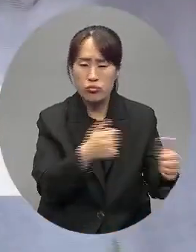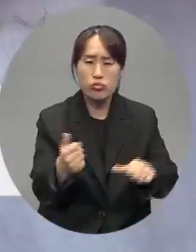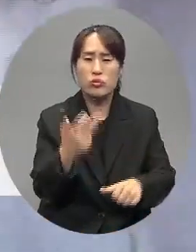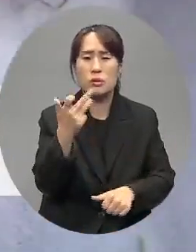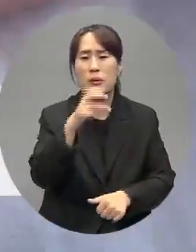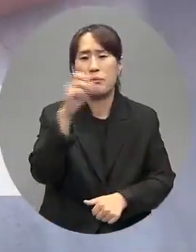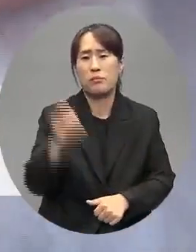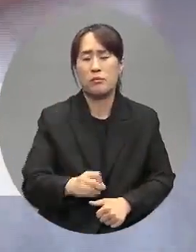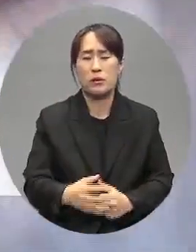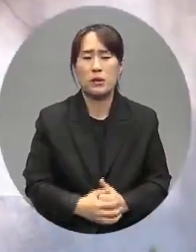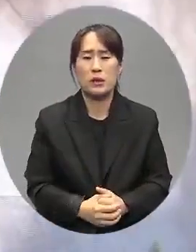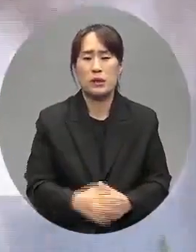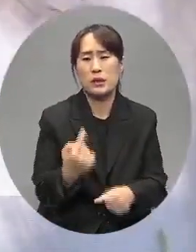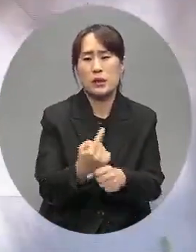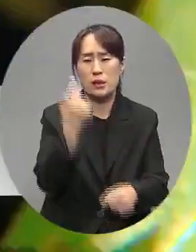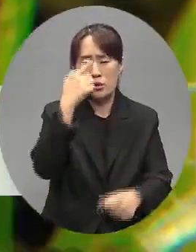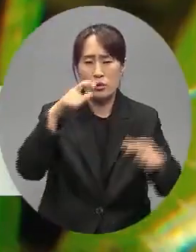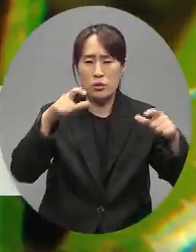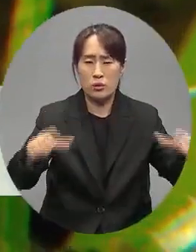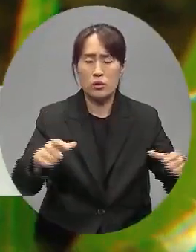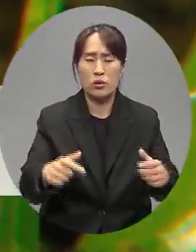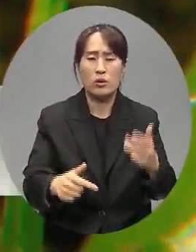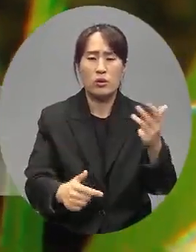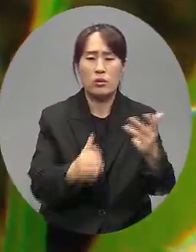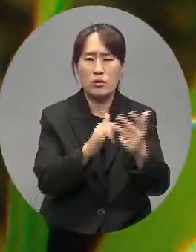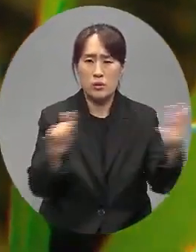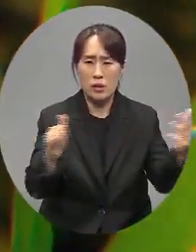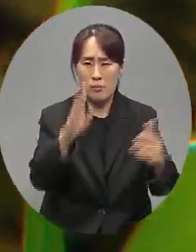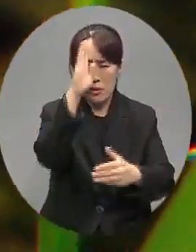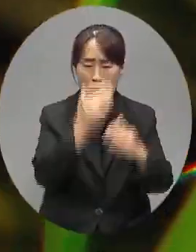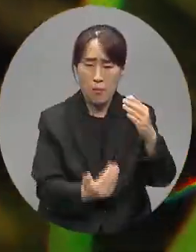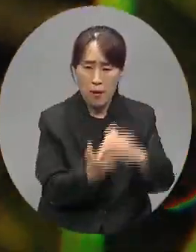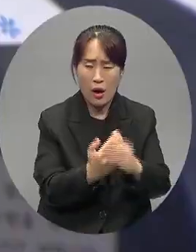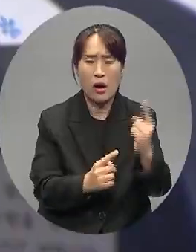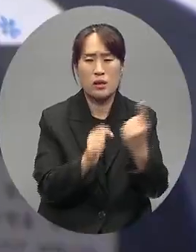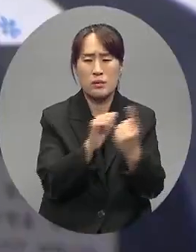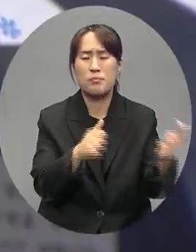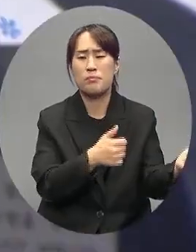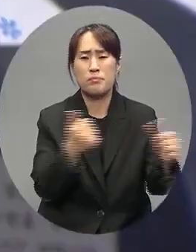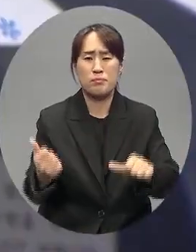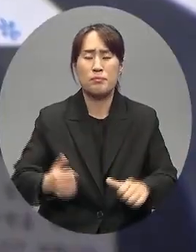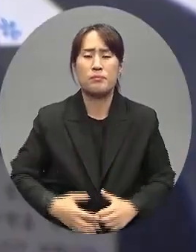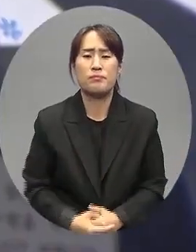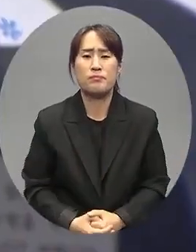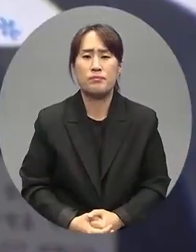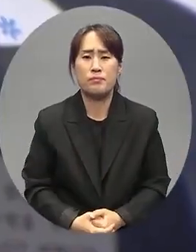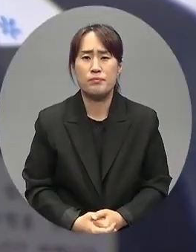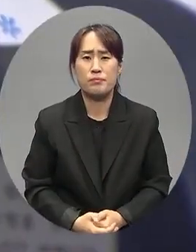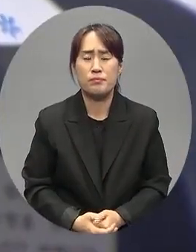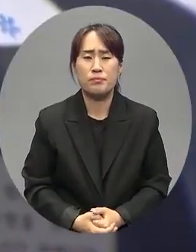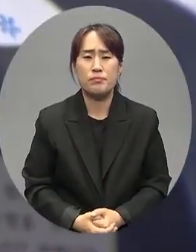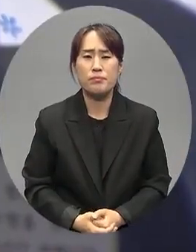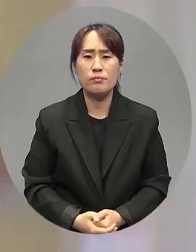18% Pro 지난해 충북에서는 여덟명의 환자가 발생해 한 명이 숨졌습니다 l